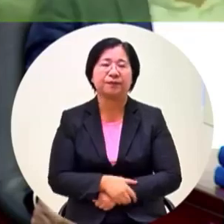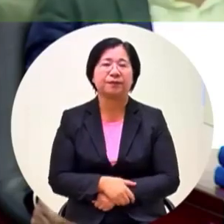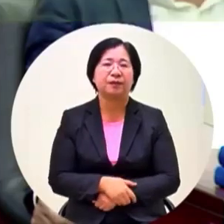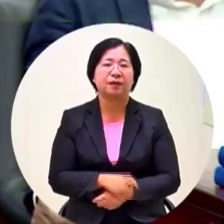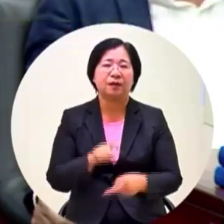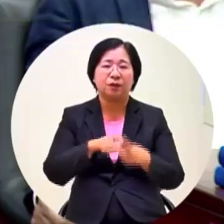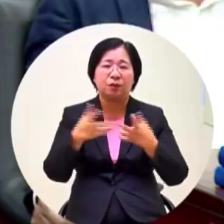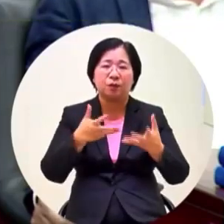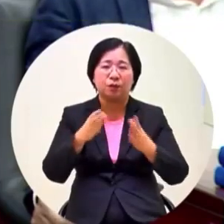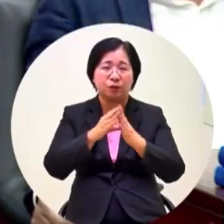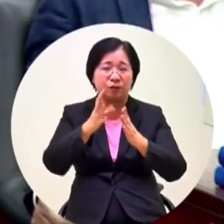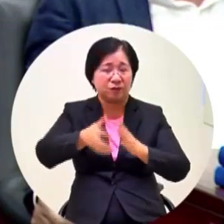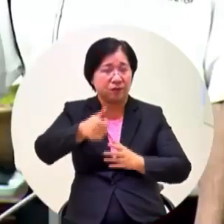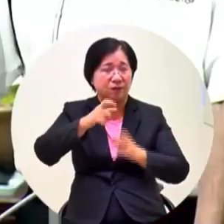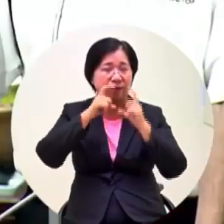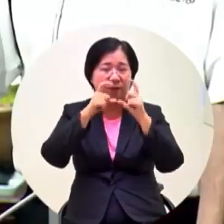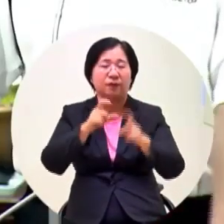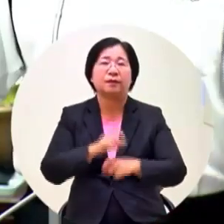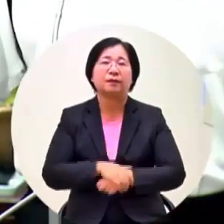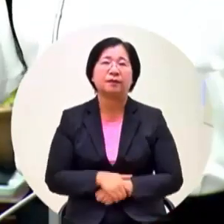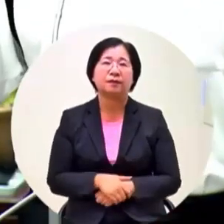复。